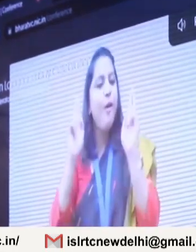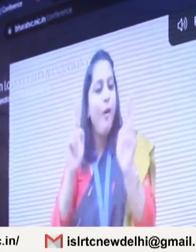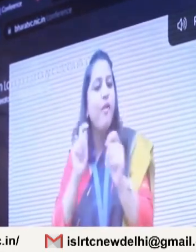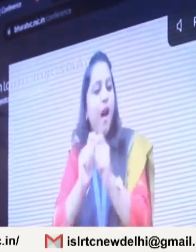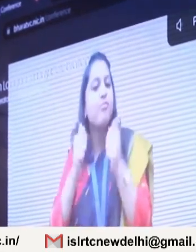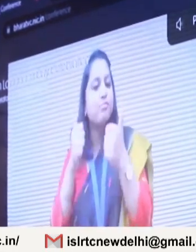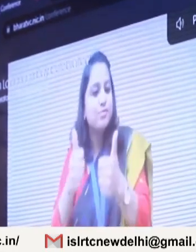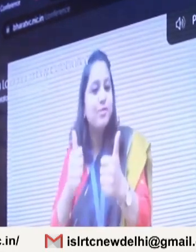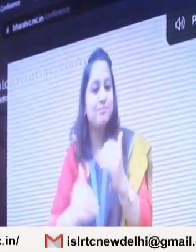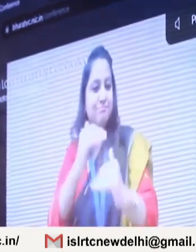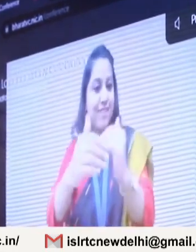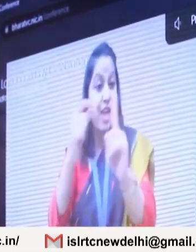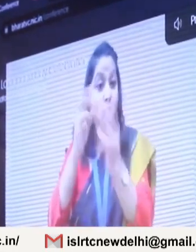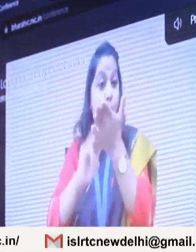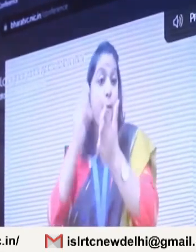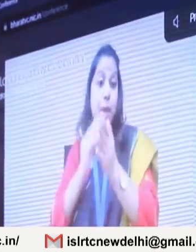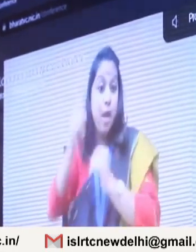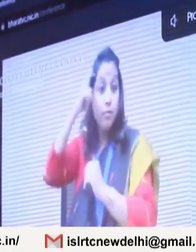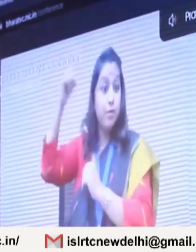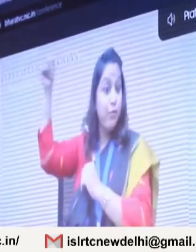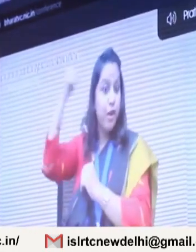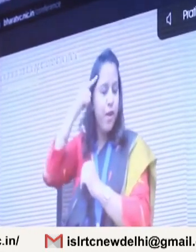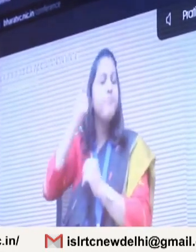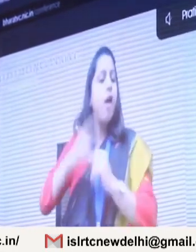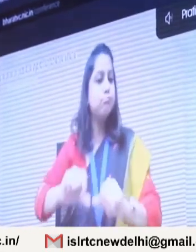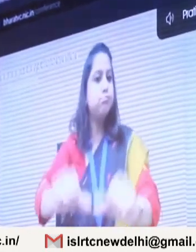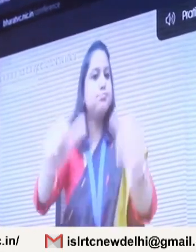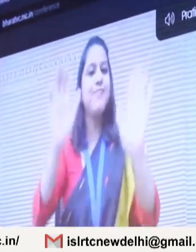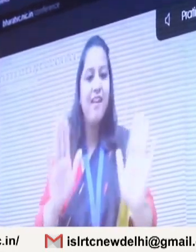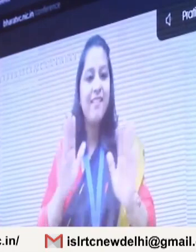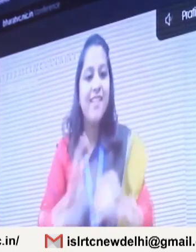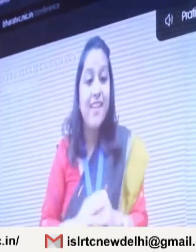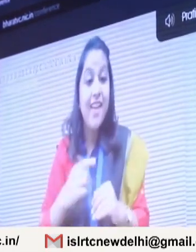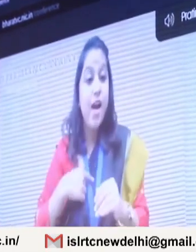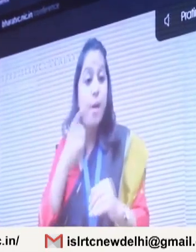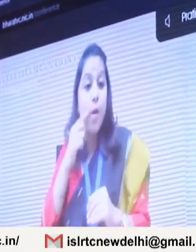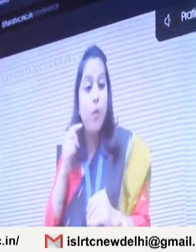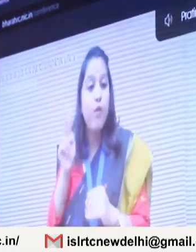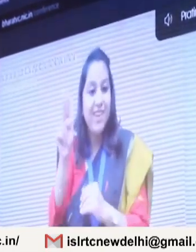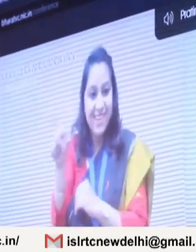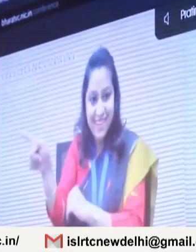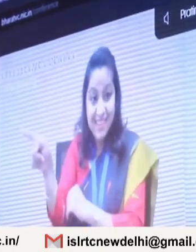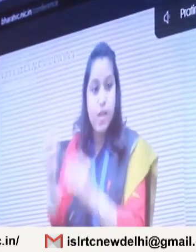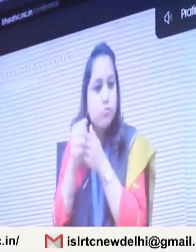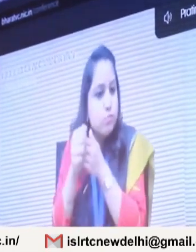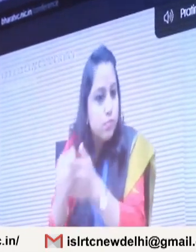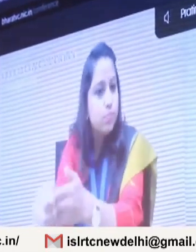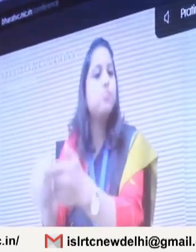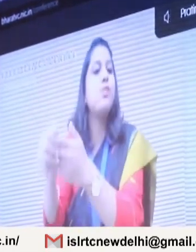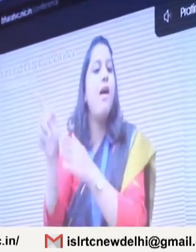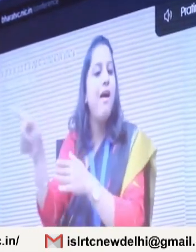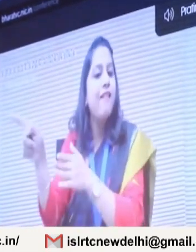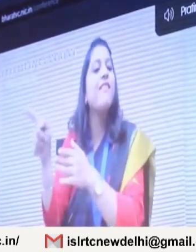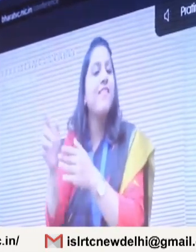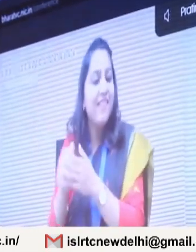माननीय प्रधानमंत्री का सपना को हम लोग साकार करेंगे और हमारे जो माननीय मंत्री डॉक्टर वीरेंद्र कुमार जी का जो मार्गदर्शन प्राप्त होगी, हम